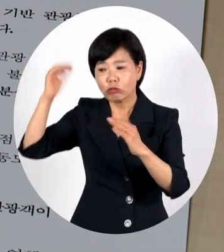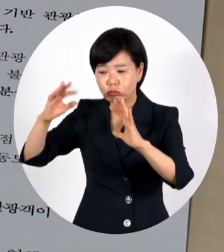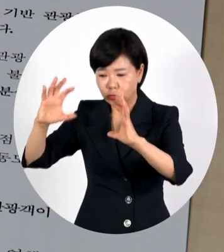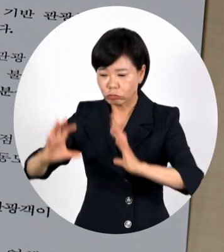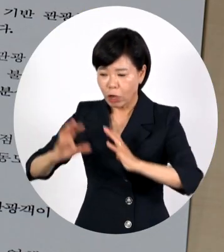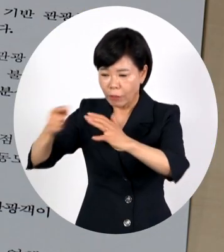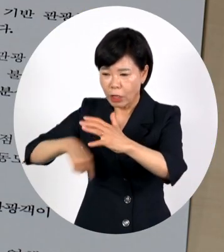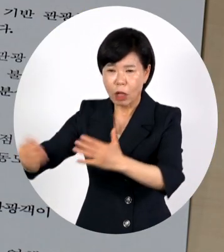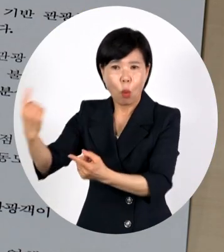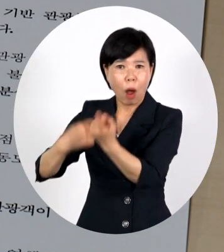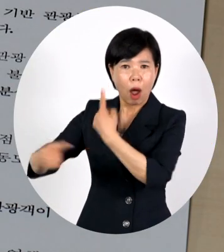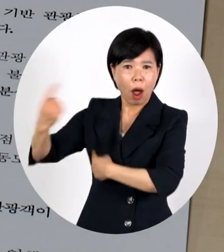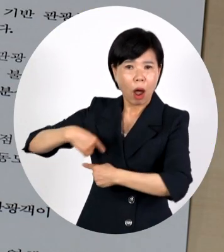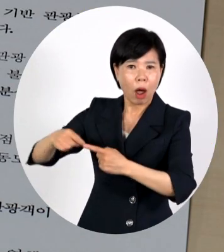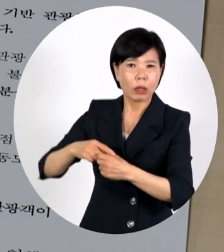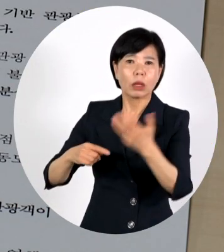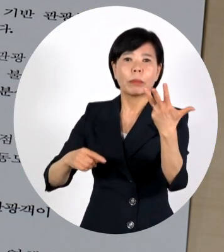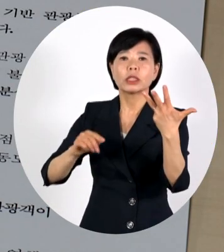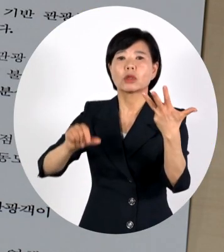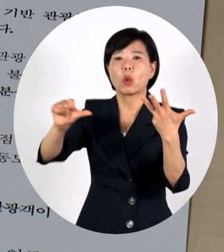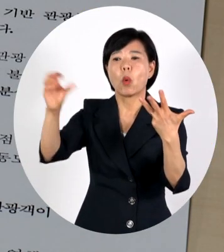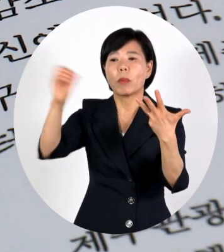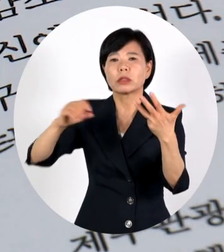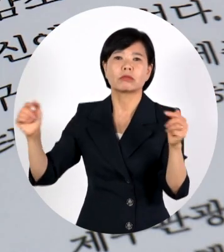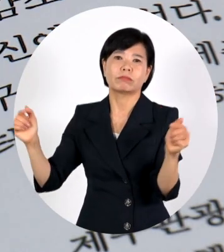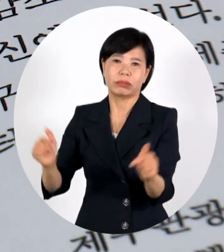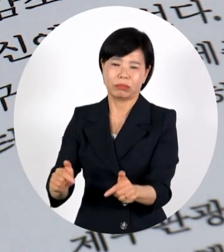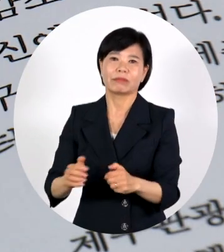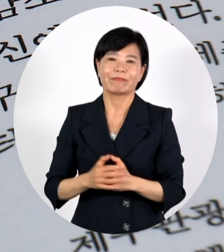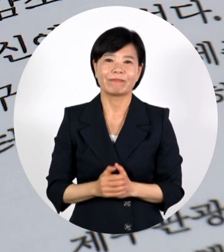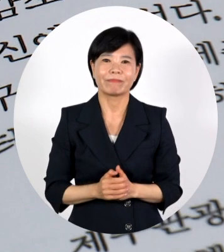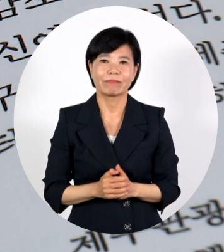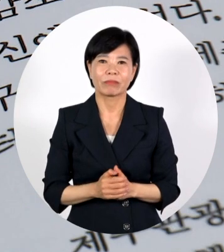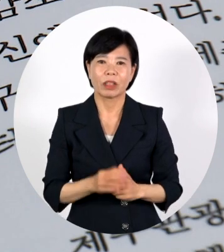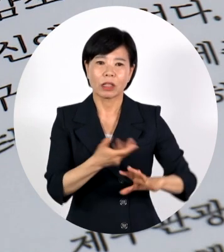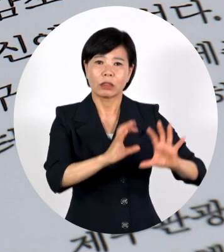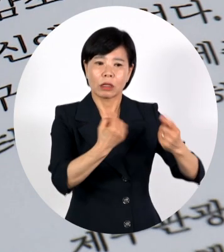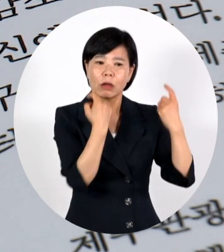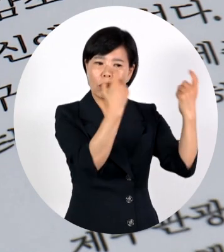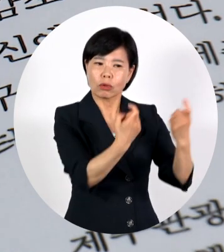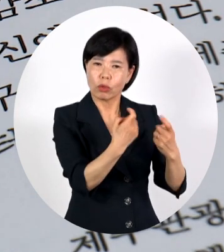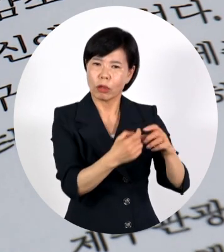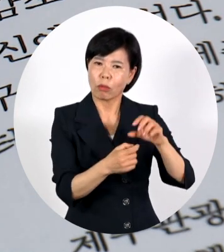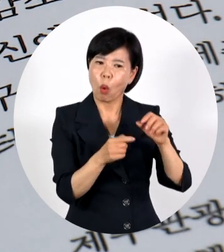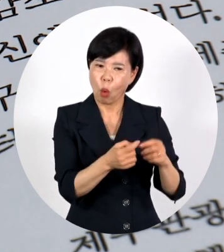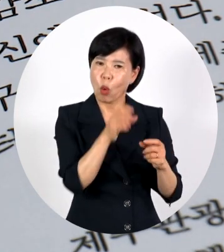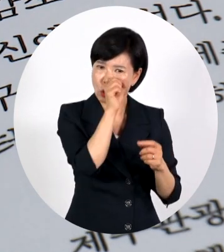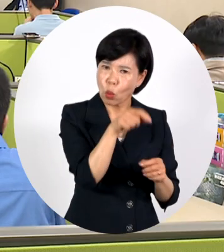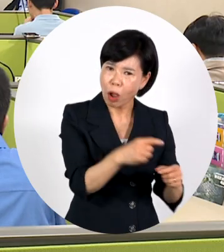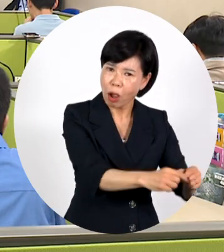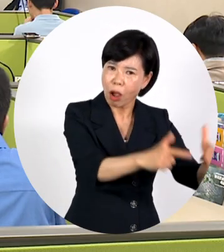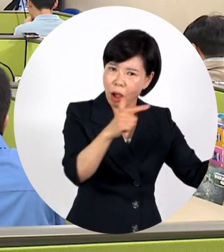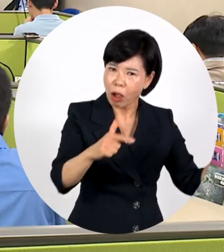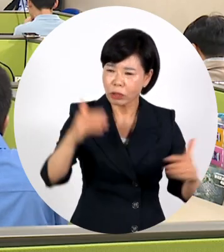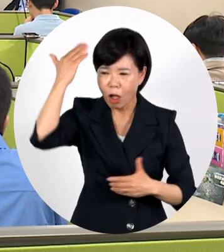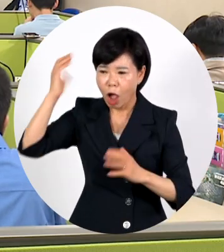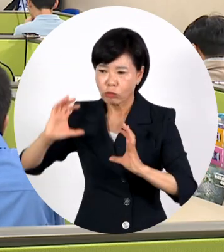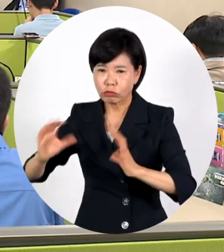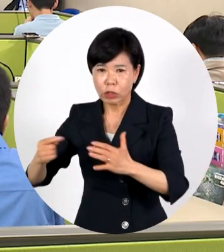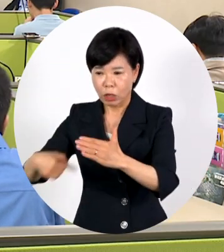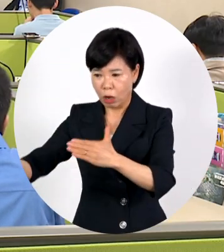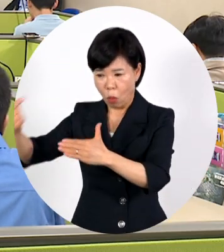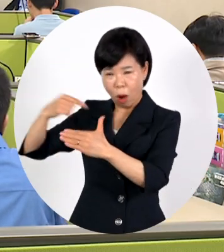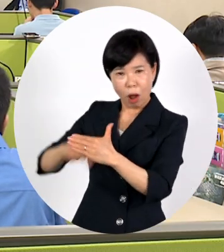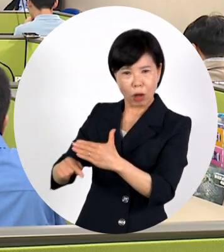내국인은 447만여 명으로 8.5% 감소했습니다. 해외여행 선호도가 증가하면서 내국인의 제주